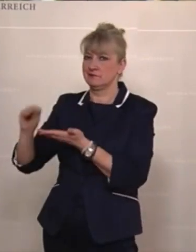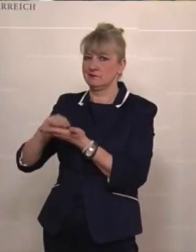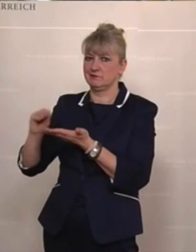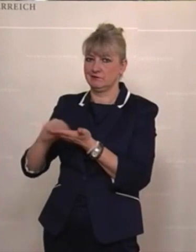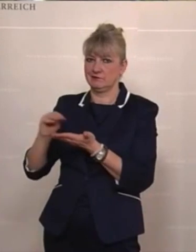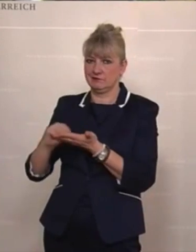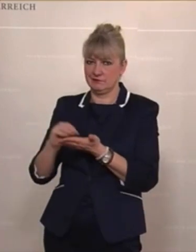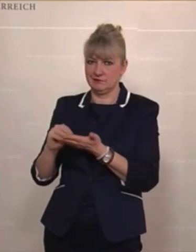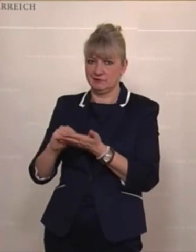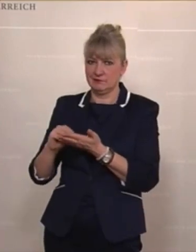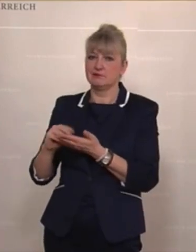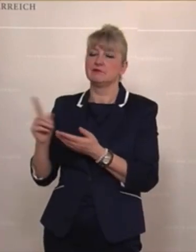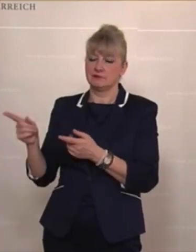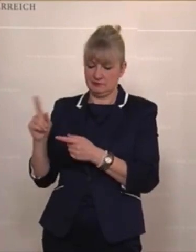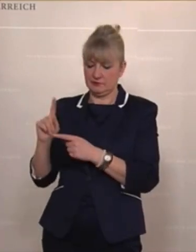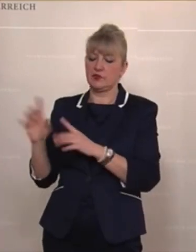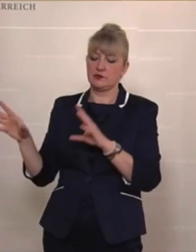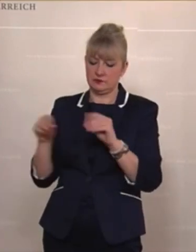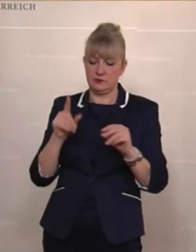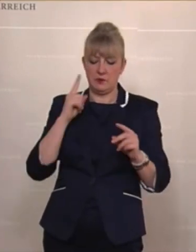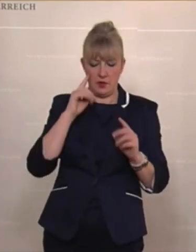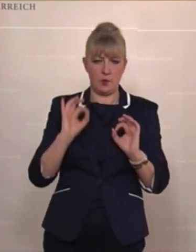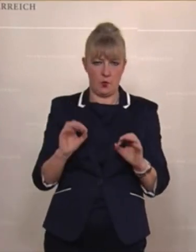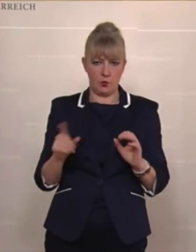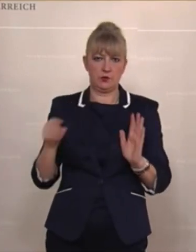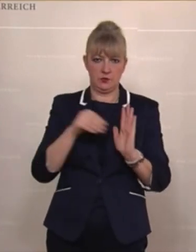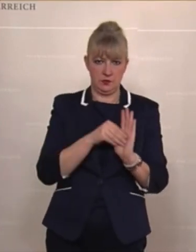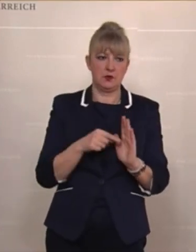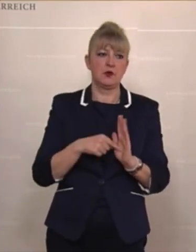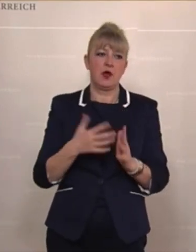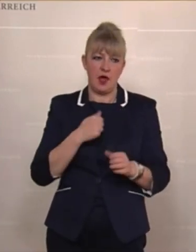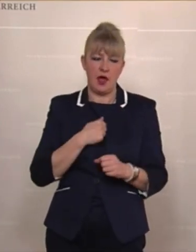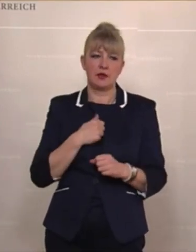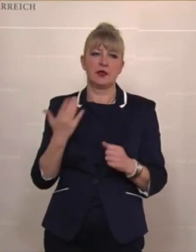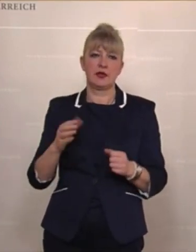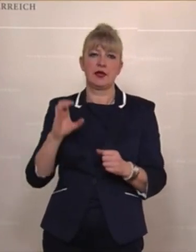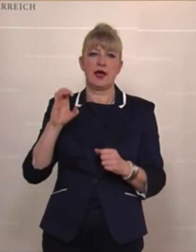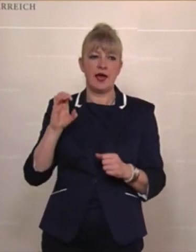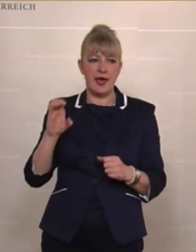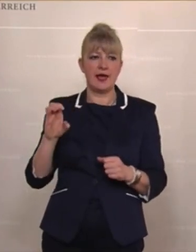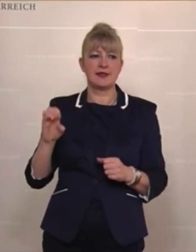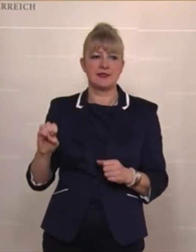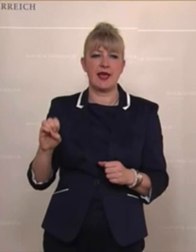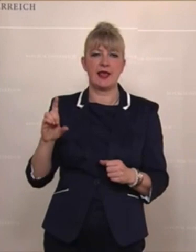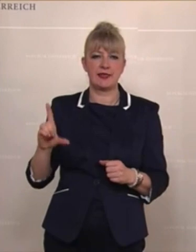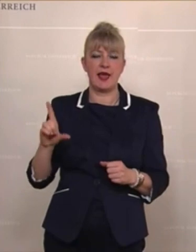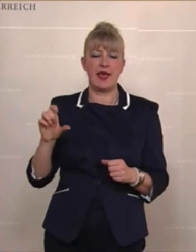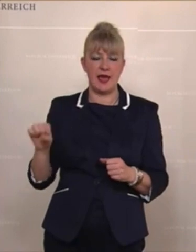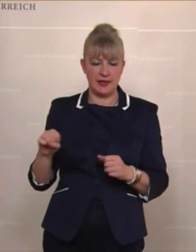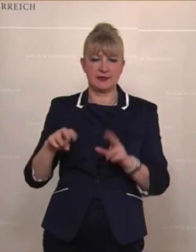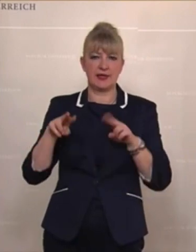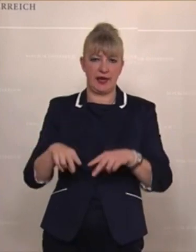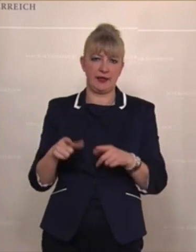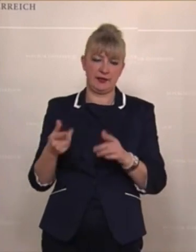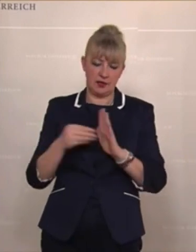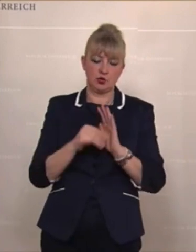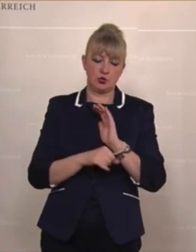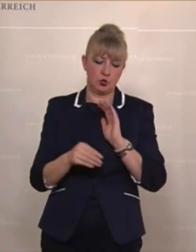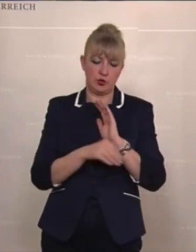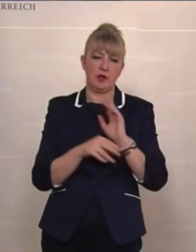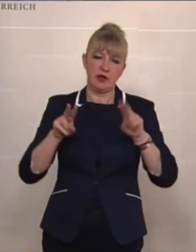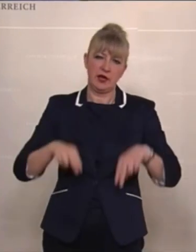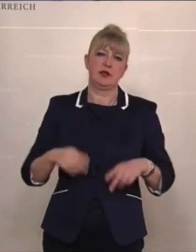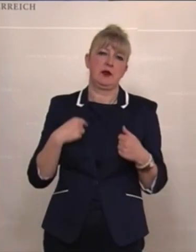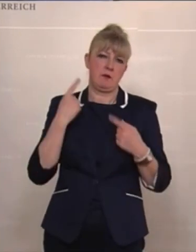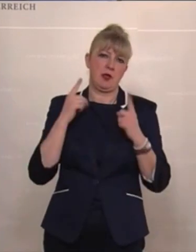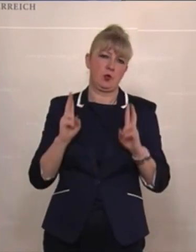aufgegriffen und übernommen. Das finden wir natürlich gut und außerdem ist es wichtig, dass endlich eine ECTS-Gerechtigkeit in den Studien kommt. Das finden wir auch gut.